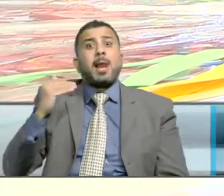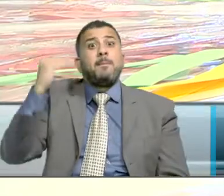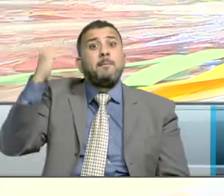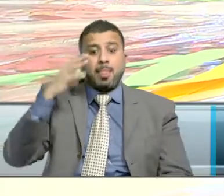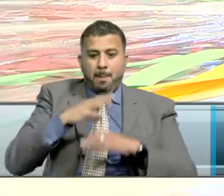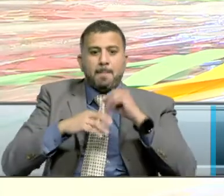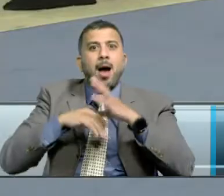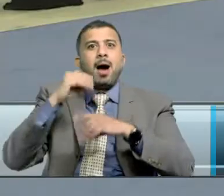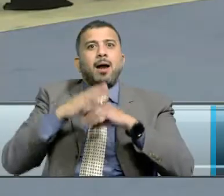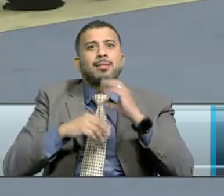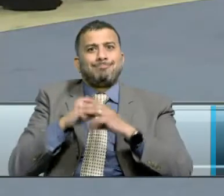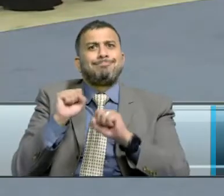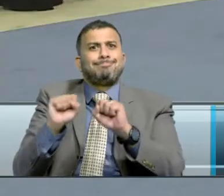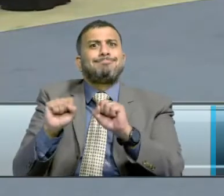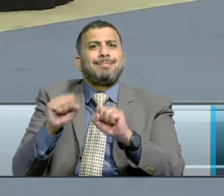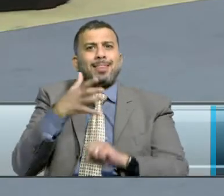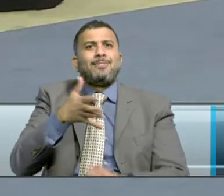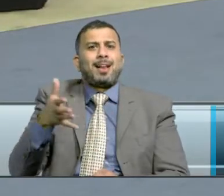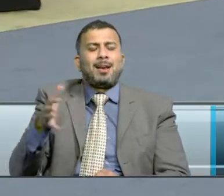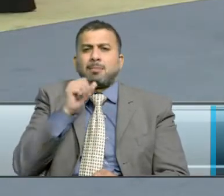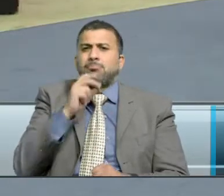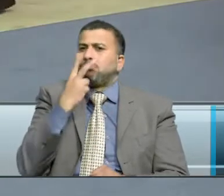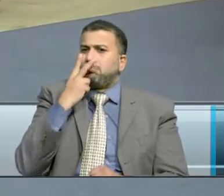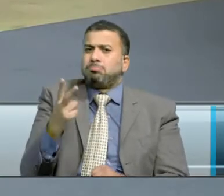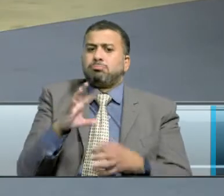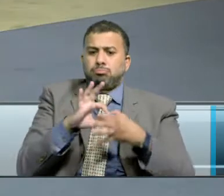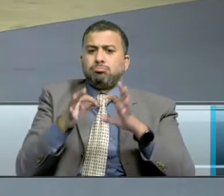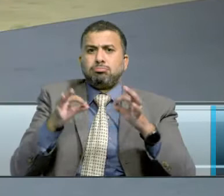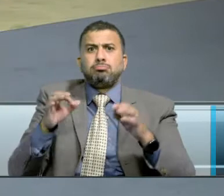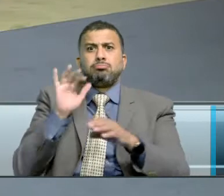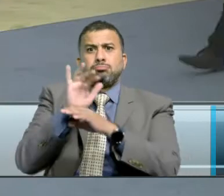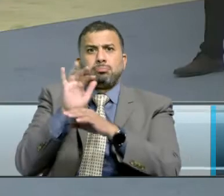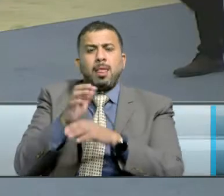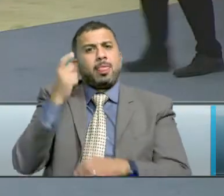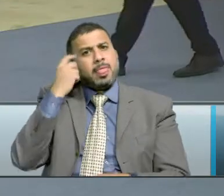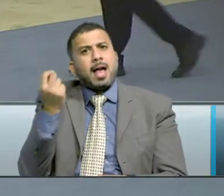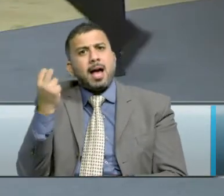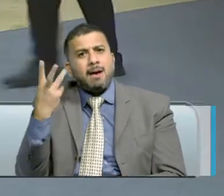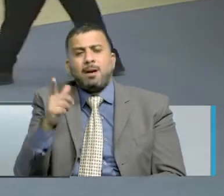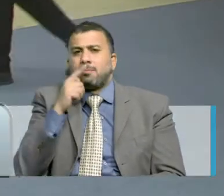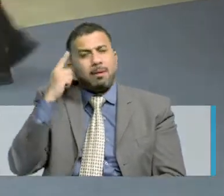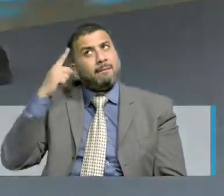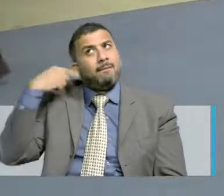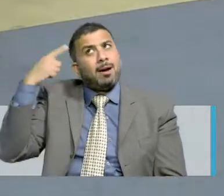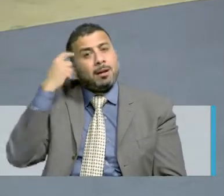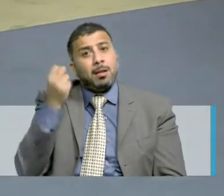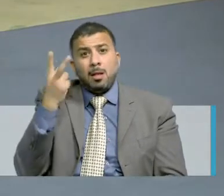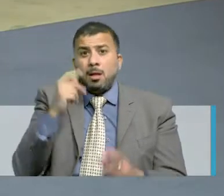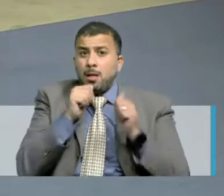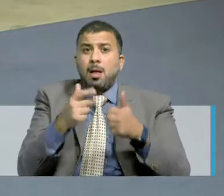مهاراتهم. كما سيشهد المهرجان سلسلة من المعارض الفنية والثقافية والفكرية